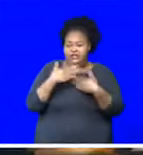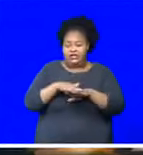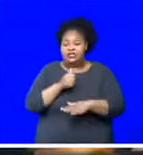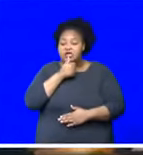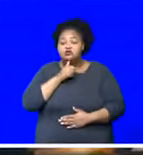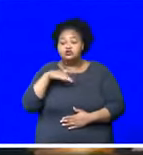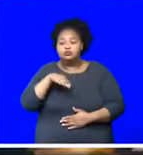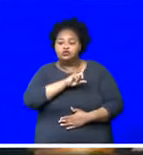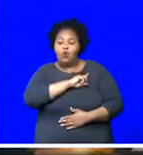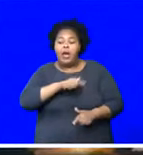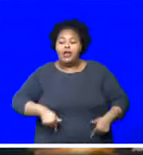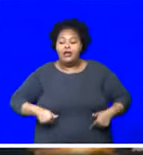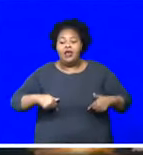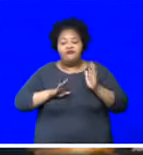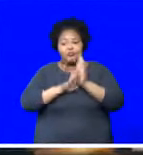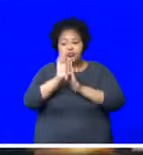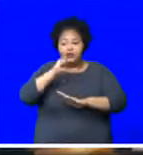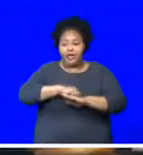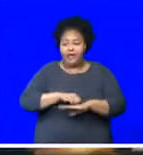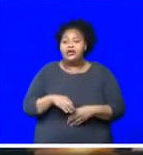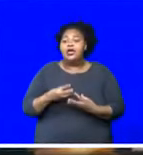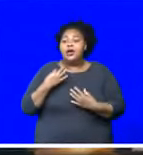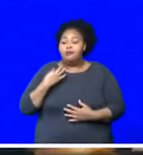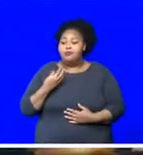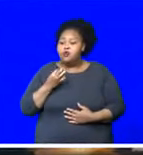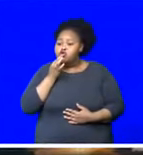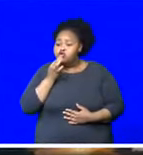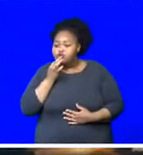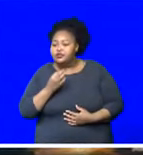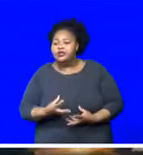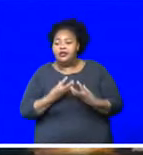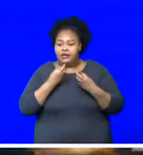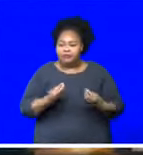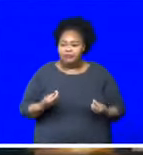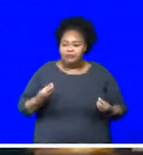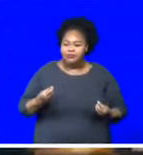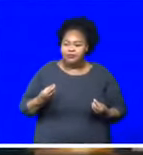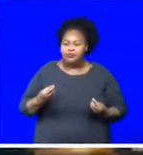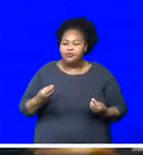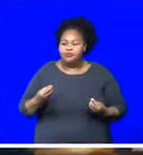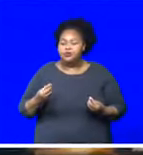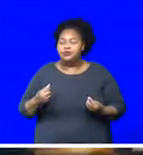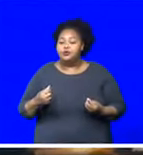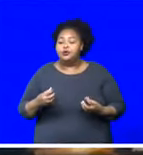kanye nebantu labatikhanza basalela emuva lithuba lokuthi babonakale ngaloko